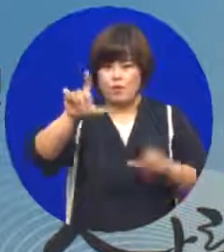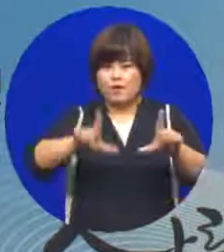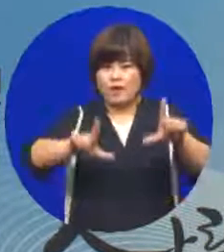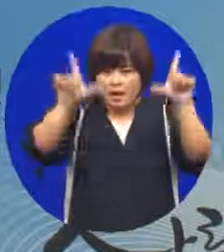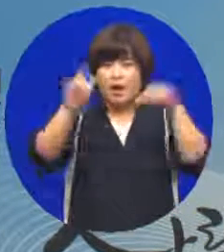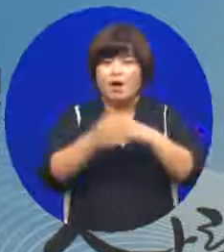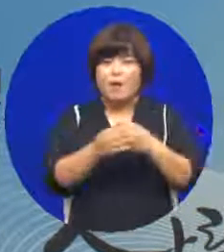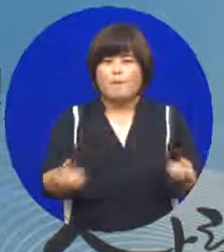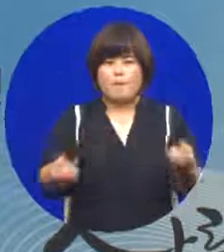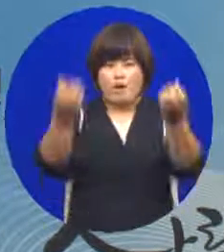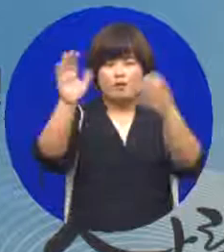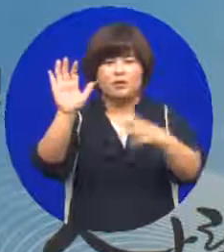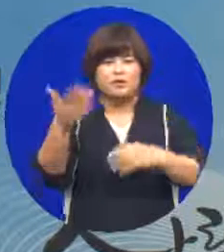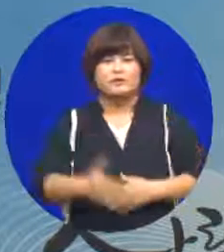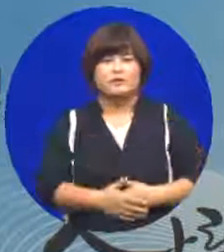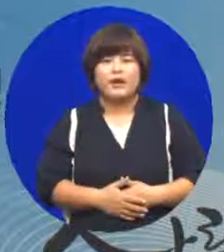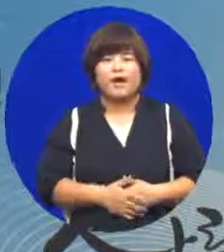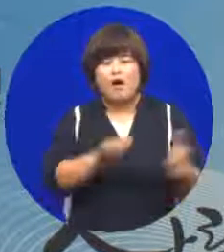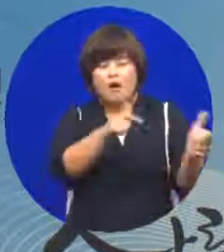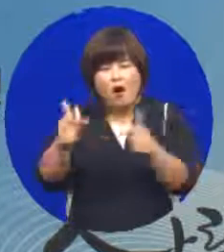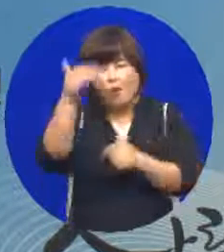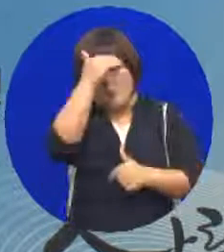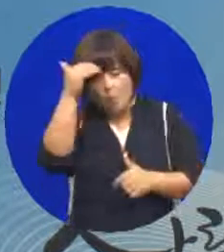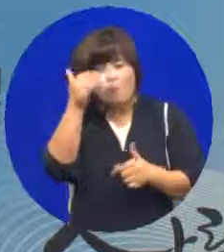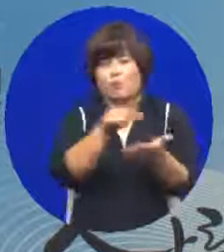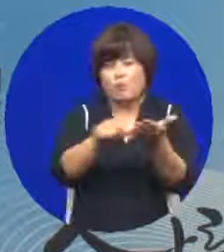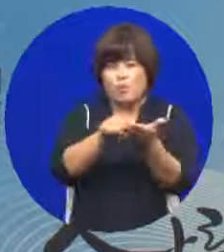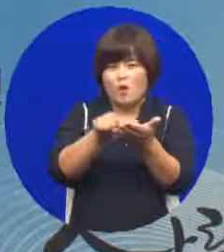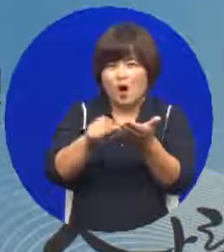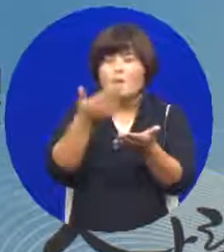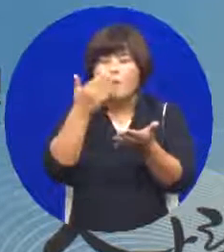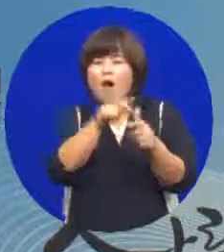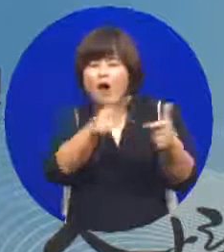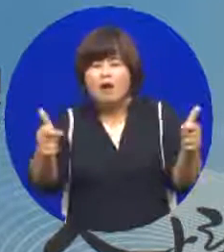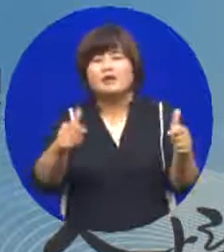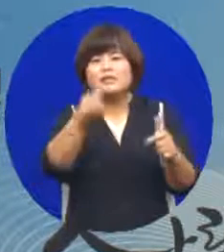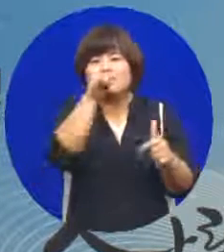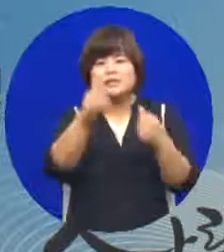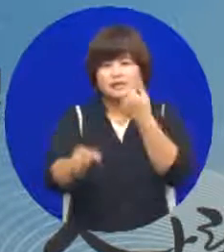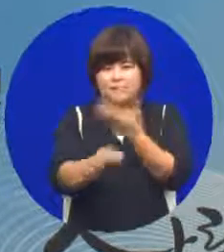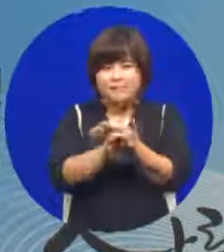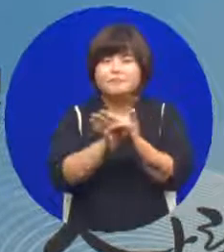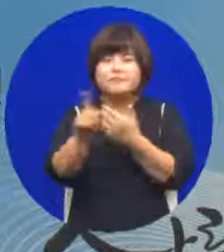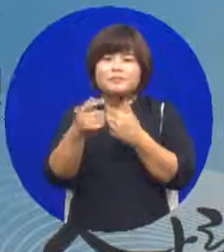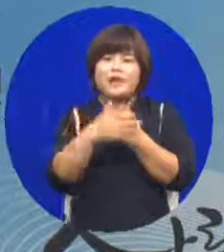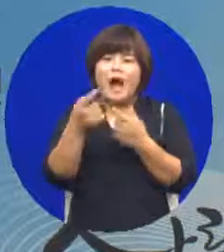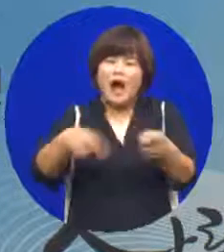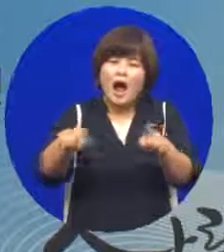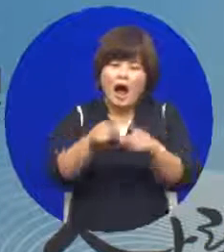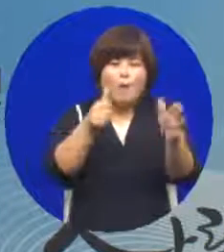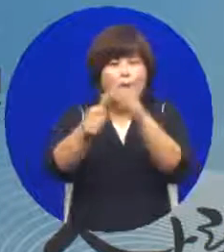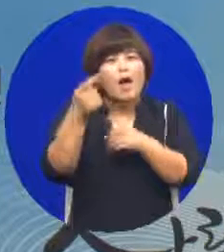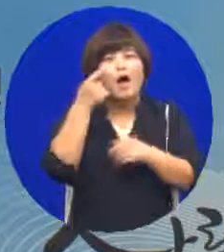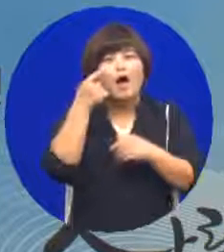농민들을 달래던 우리 민족 고유의 명절입니다. 다양한 볼거리와 체험 또 풍성한 먹을거리를 만날 수 있다고 하니까요.